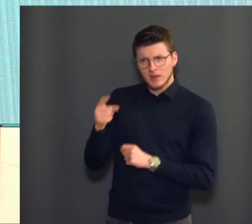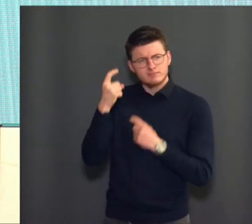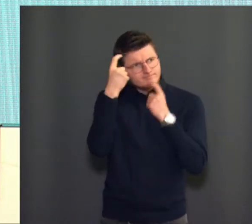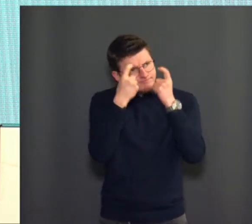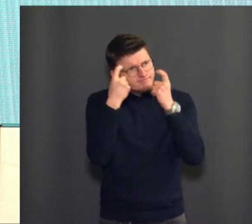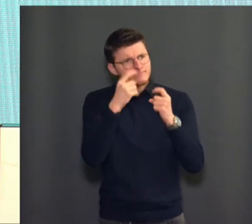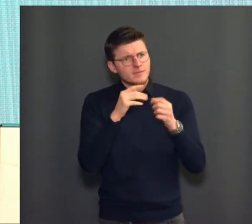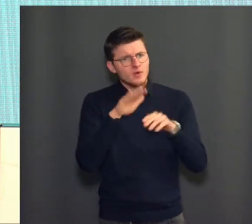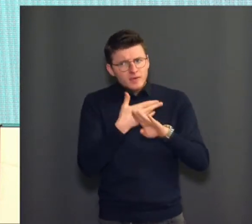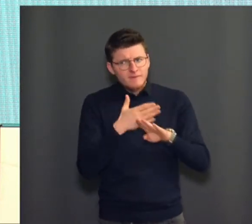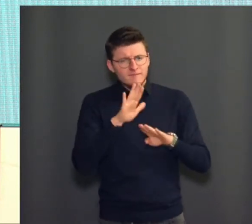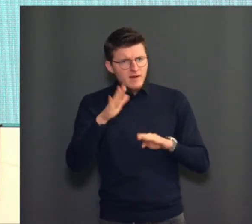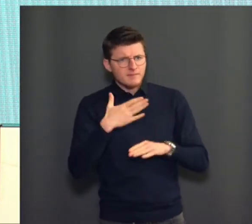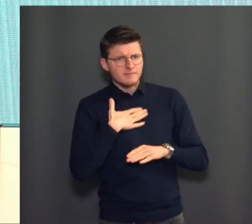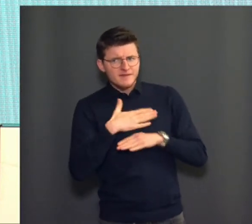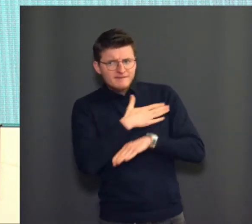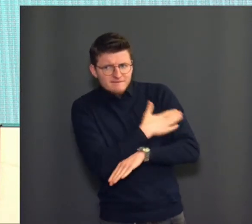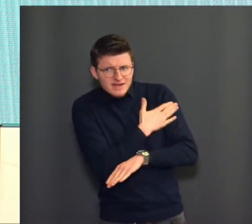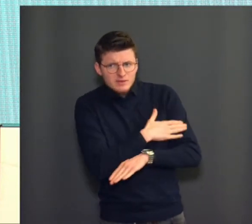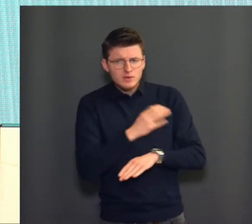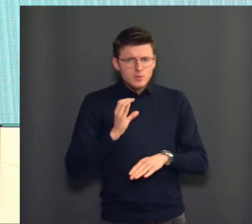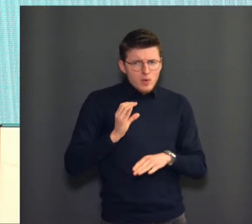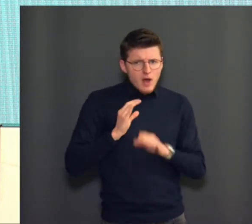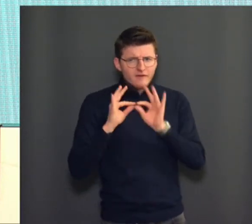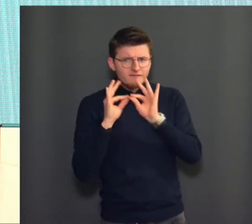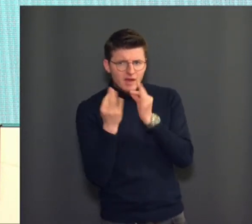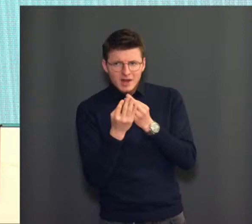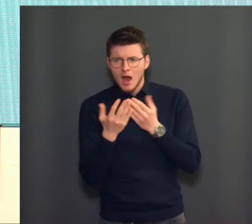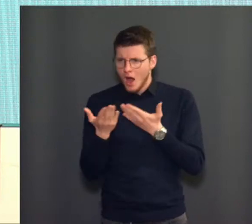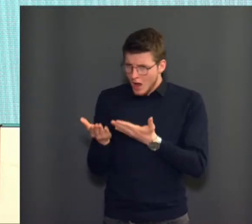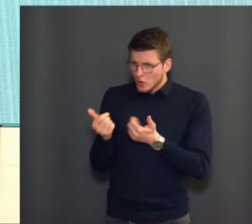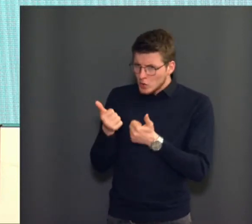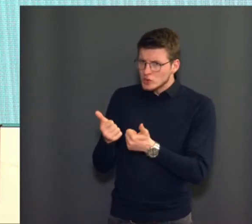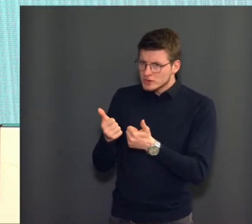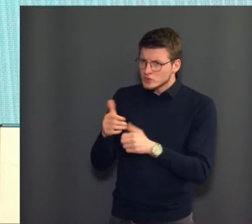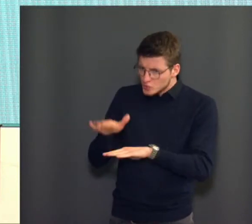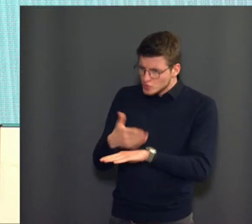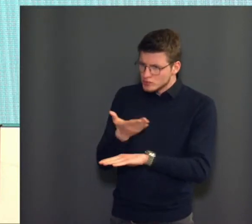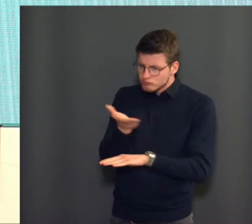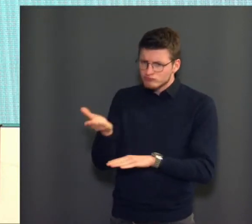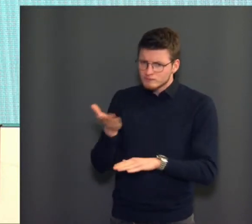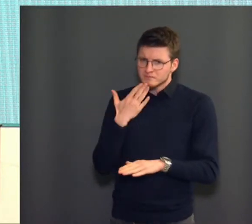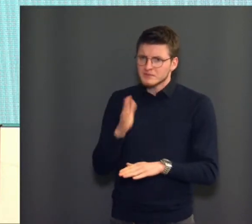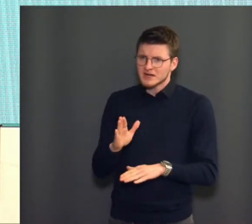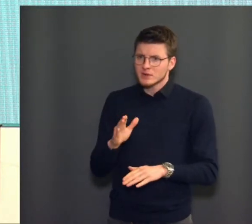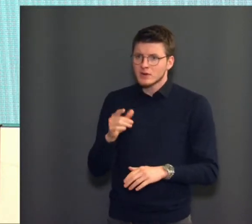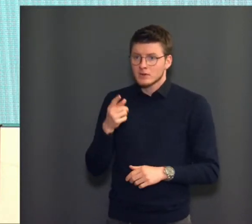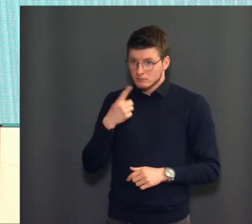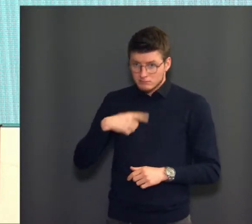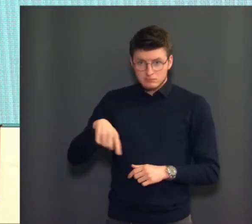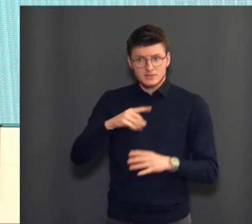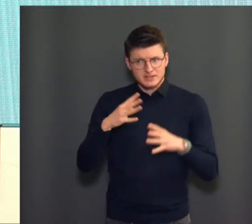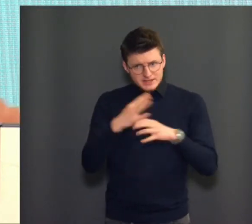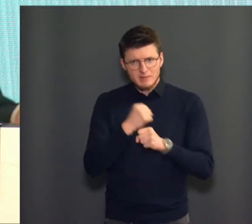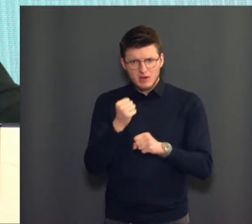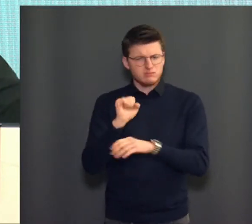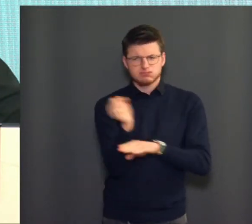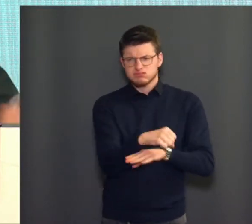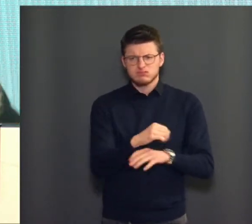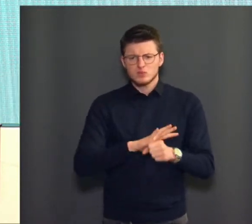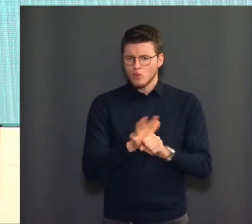collega's. Op deze manier krijgen we allemaal samen corona klein. Dank u wel en alvast een prettig